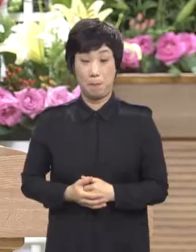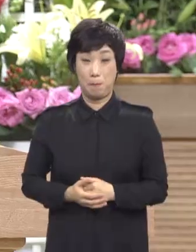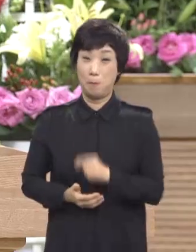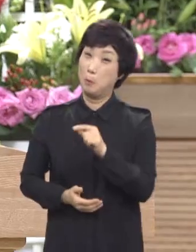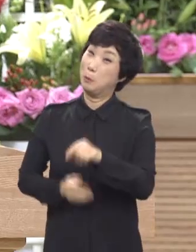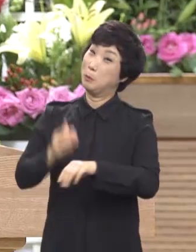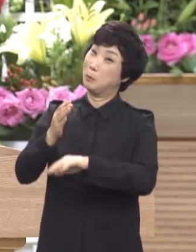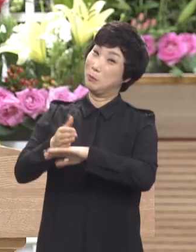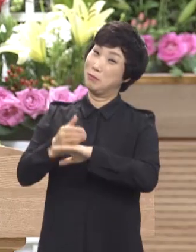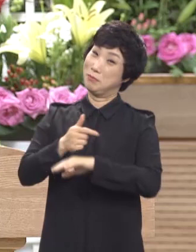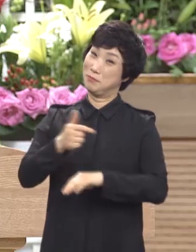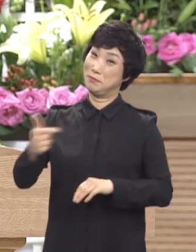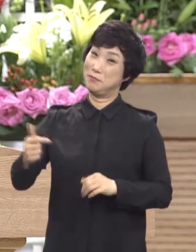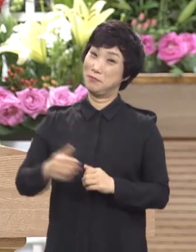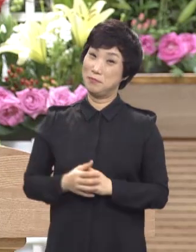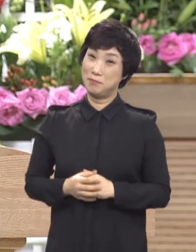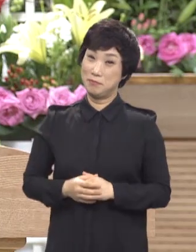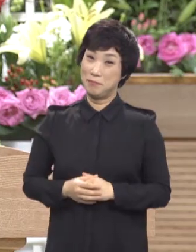얼마나 감사해요.